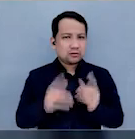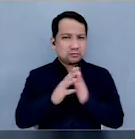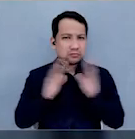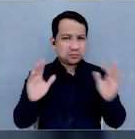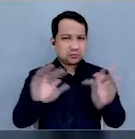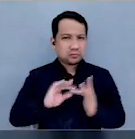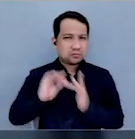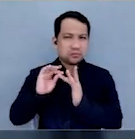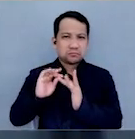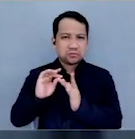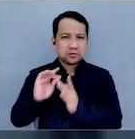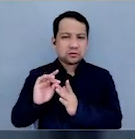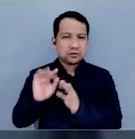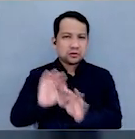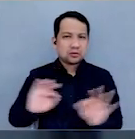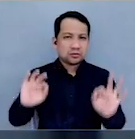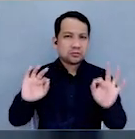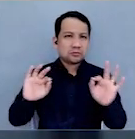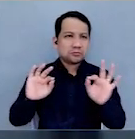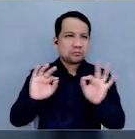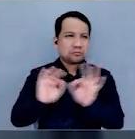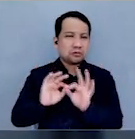very, very important